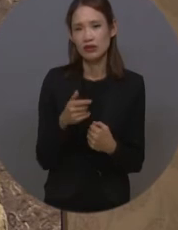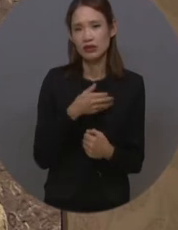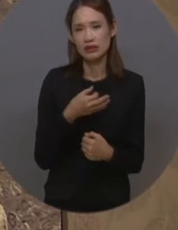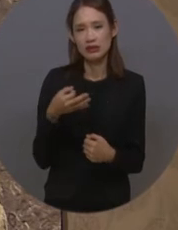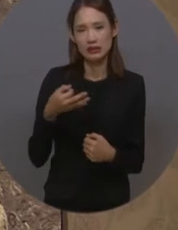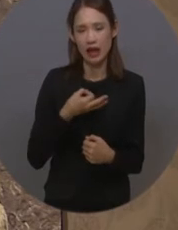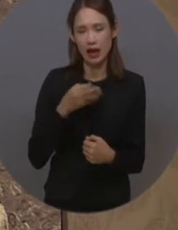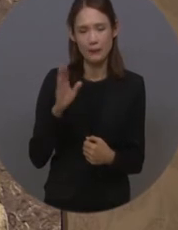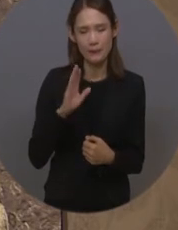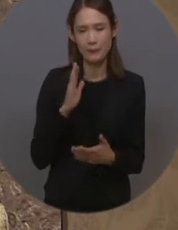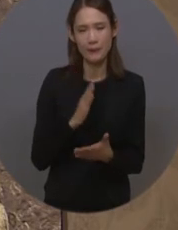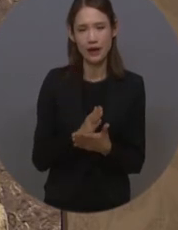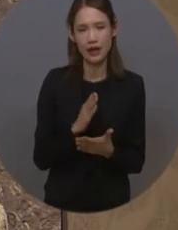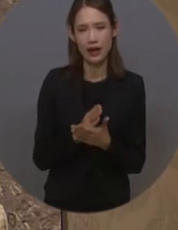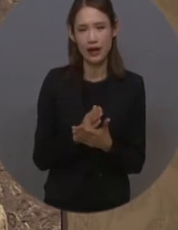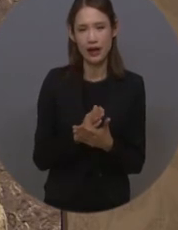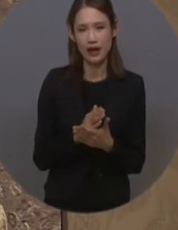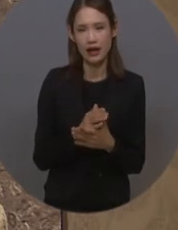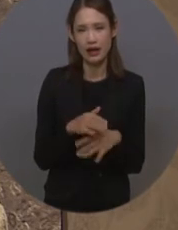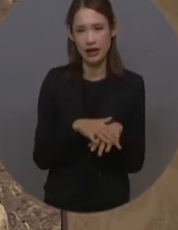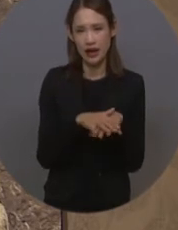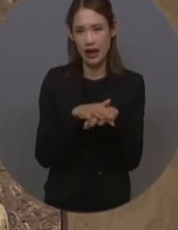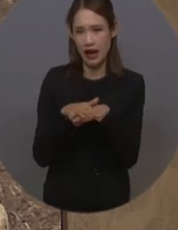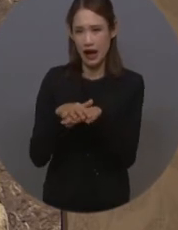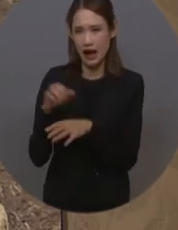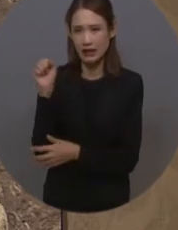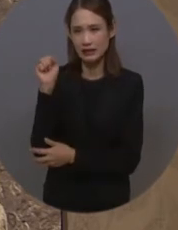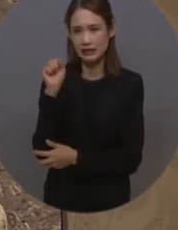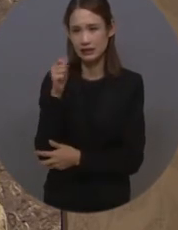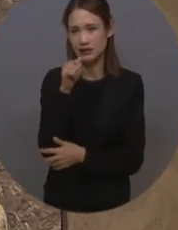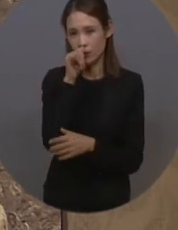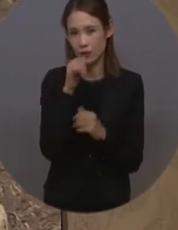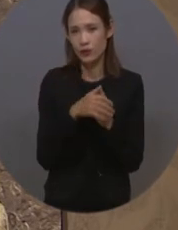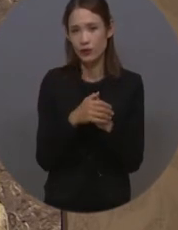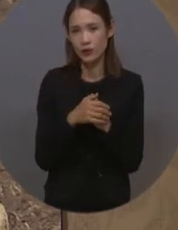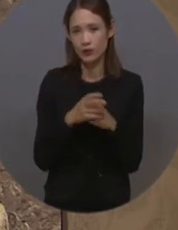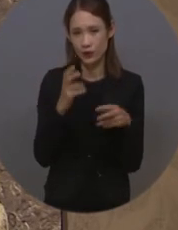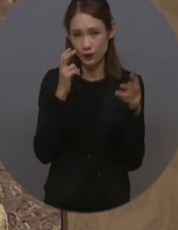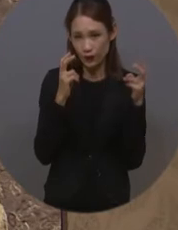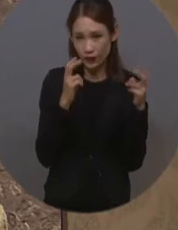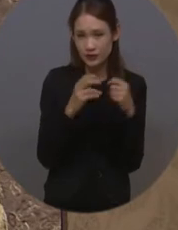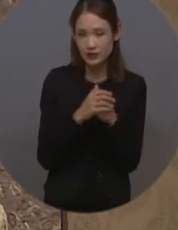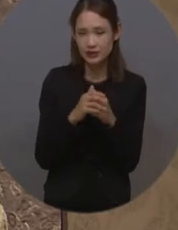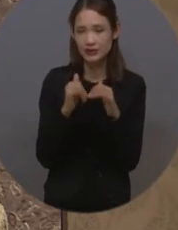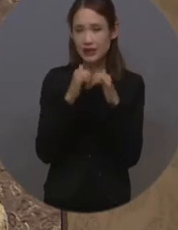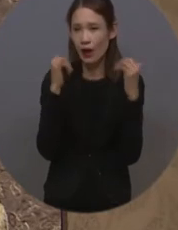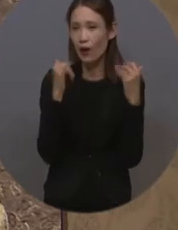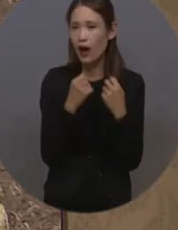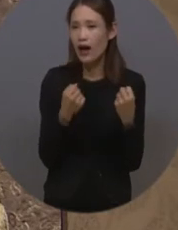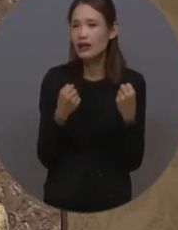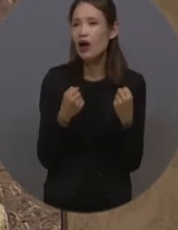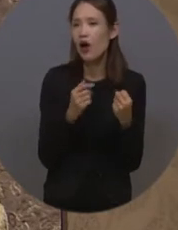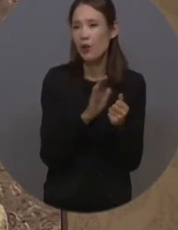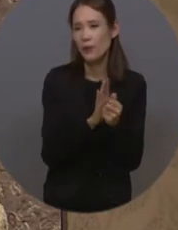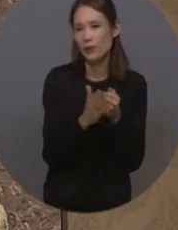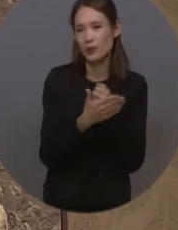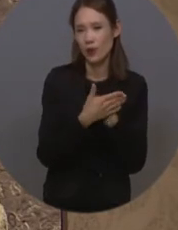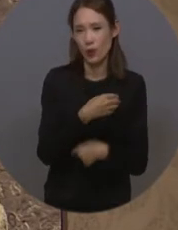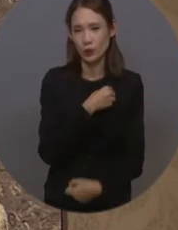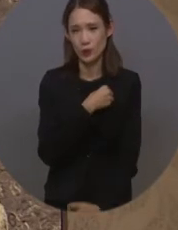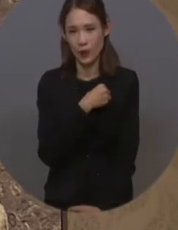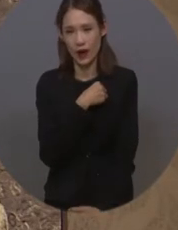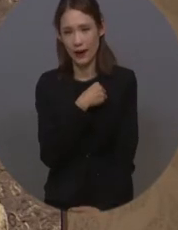말자. 지배 구조가 회사가 흔들리니까. 그리고 회사를 이제는 사회적 협동조합을